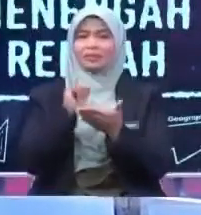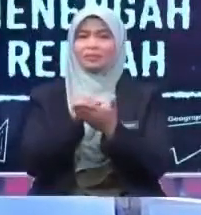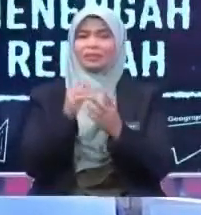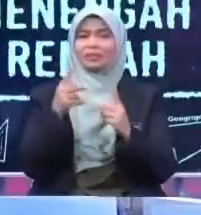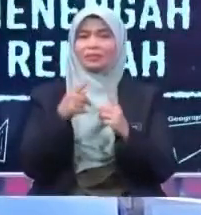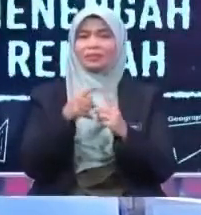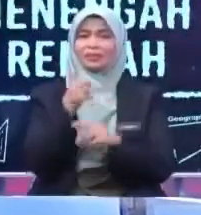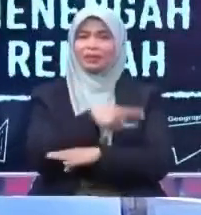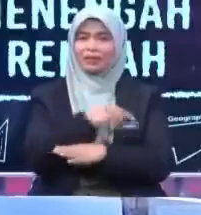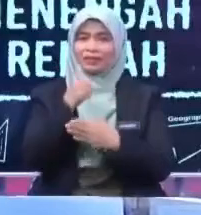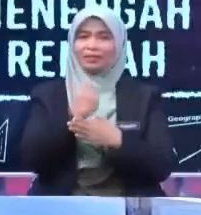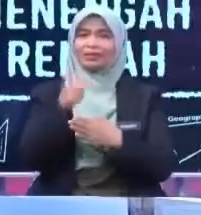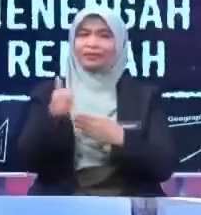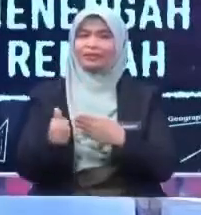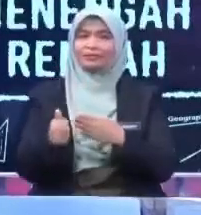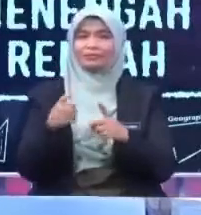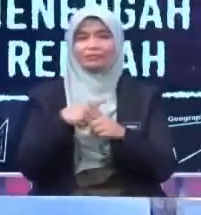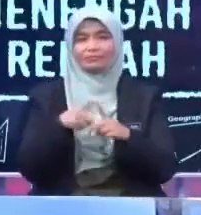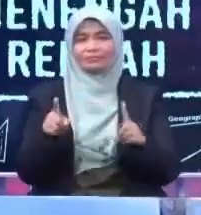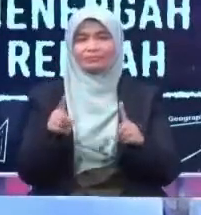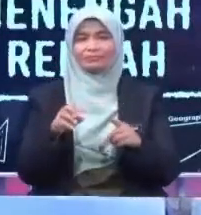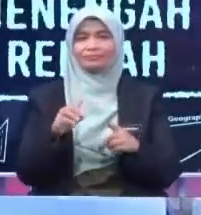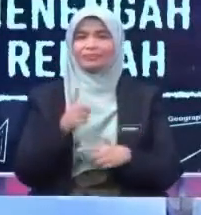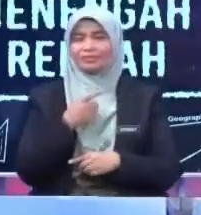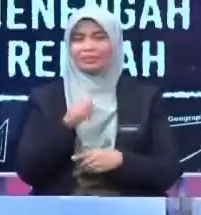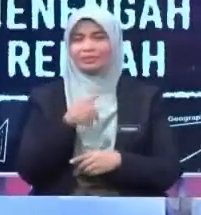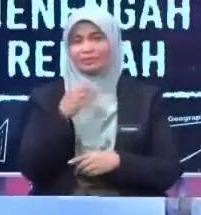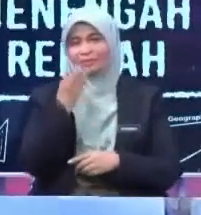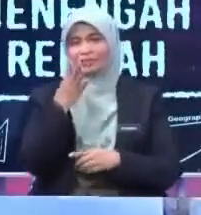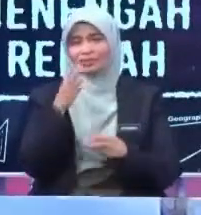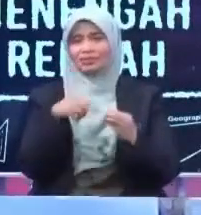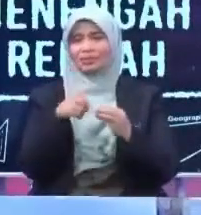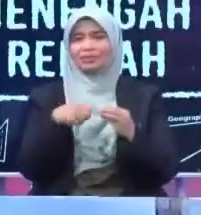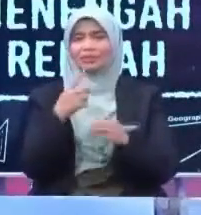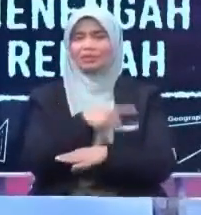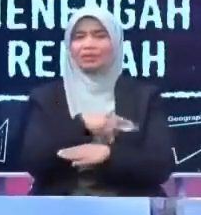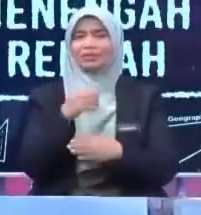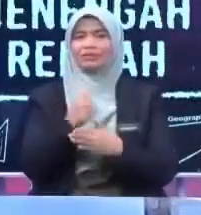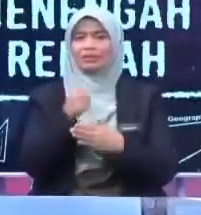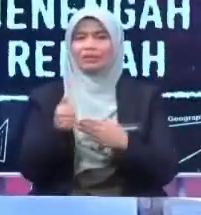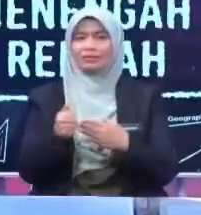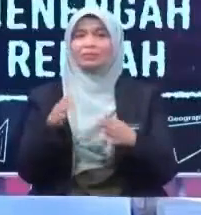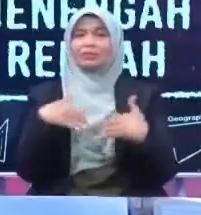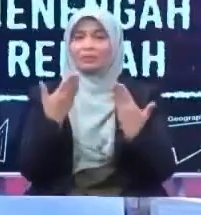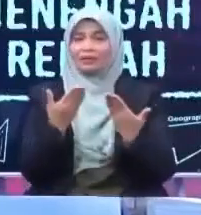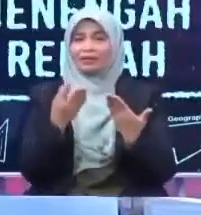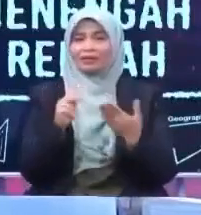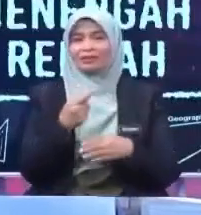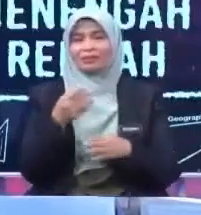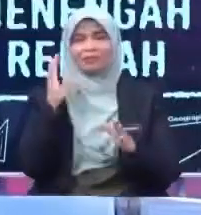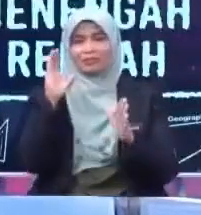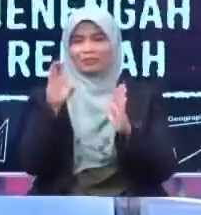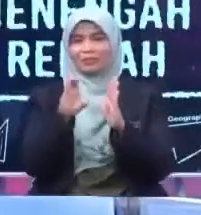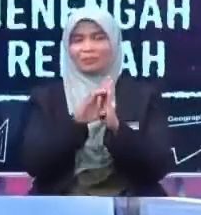kepada hari akhirat. Tapi bila sebut tentang hari akhirat, Ustazah, bagaimana kita nak gambarkan keadaan hari akhirat? Mungkin Ustazah